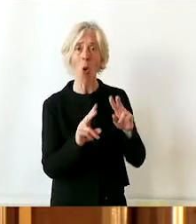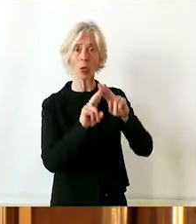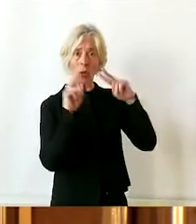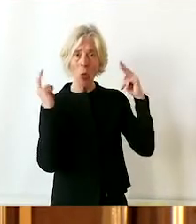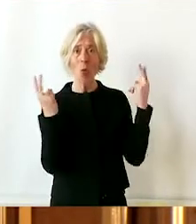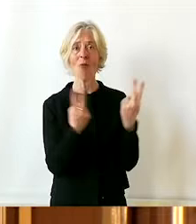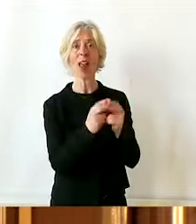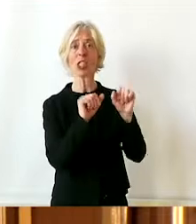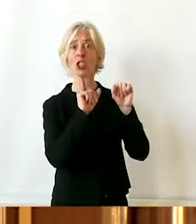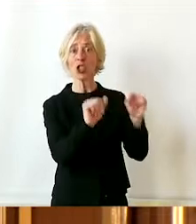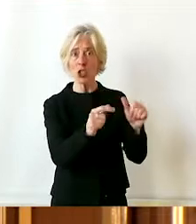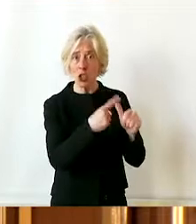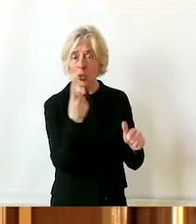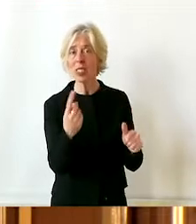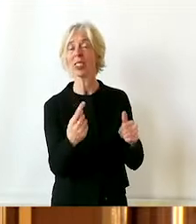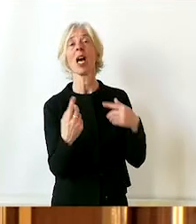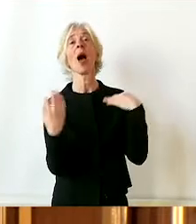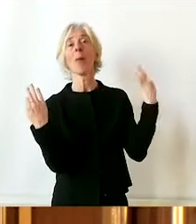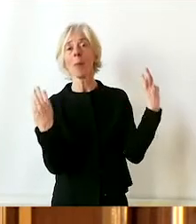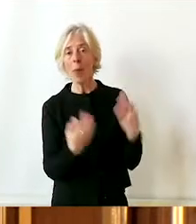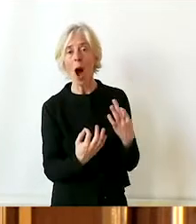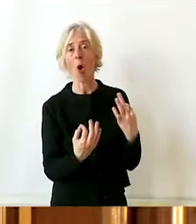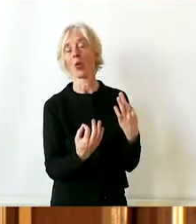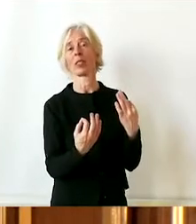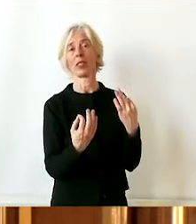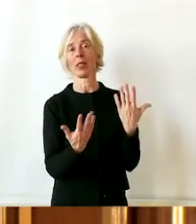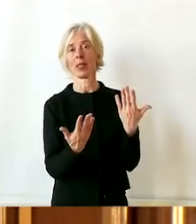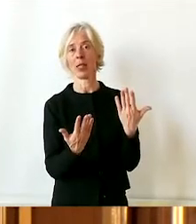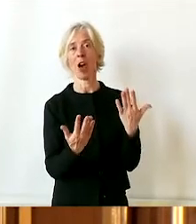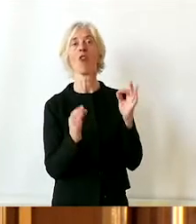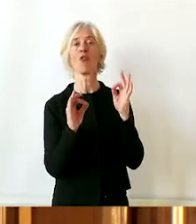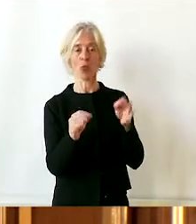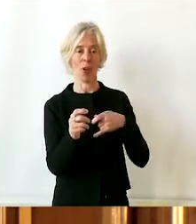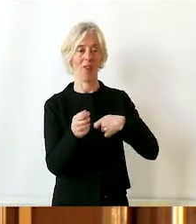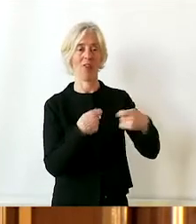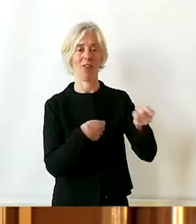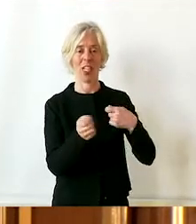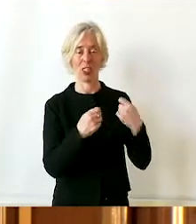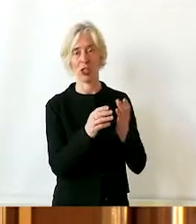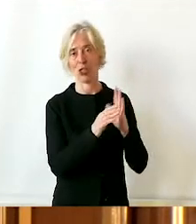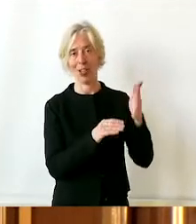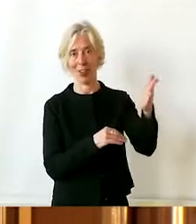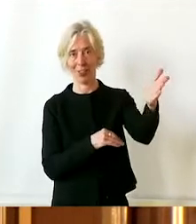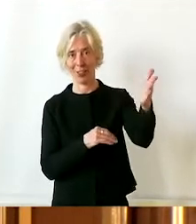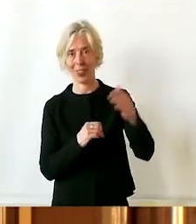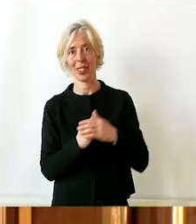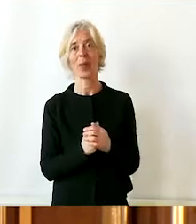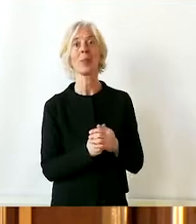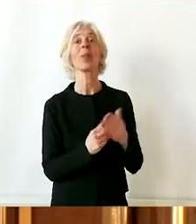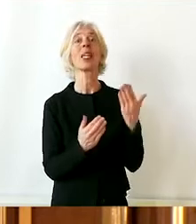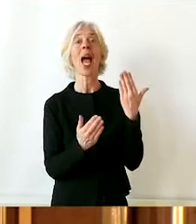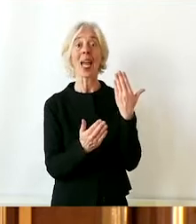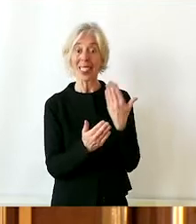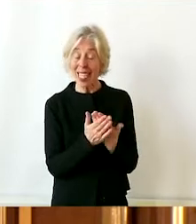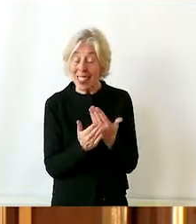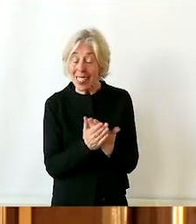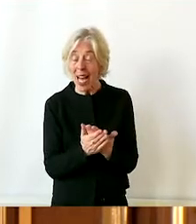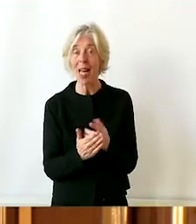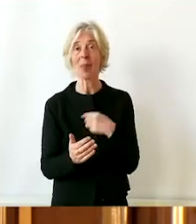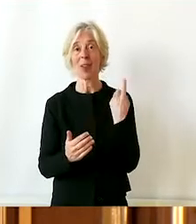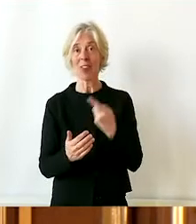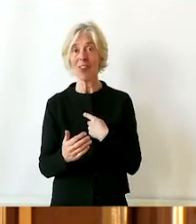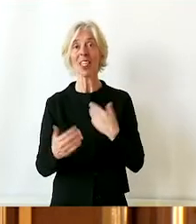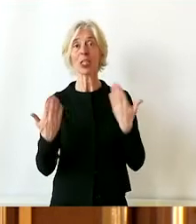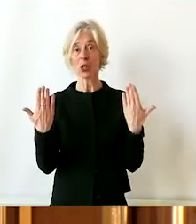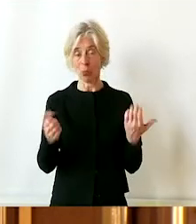auch Wettbewerbsvorteile zu nutzen. Und vor diesem Hintergrund wurde eben auch der Augsburger Klimapakt Wirtschaft